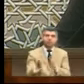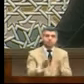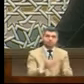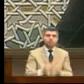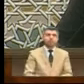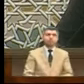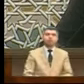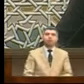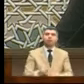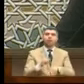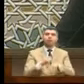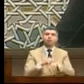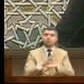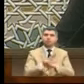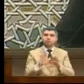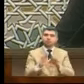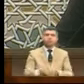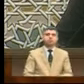انتهى الوقت سيد النائب